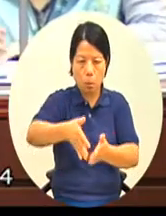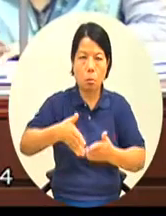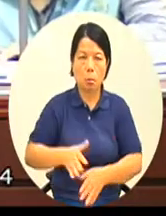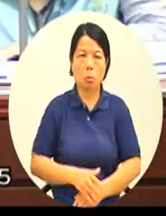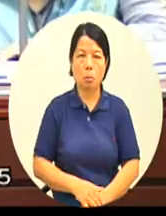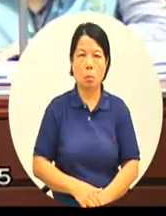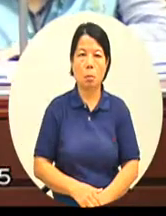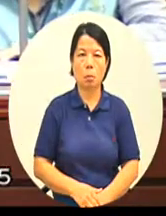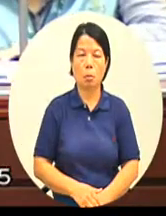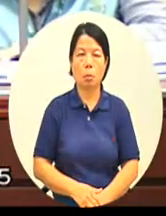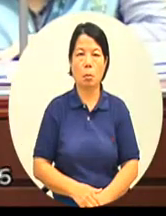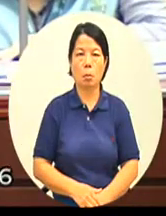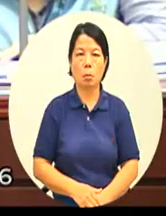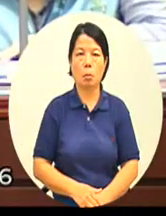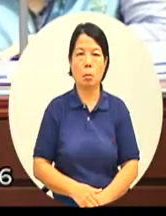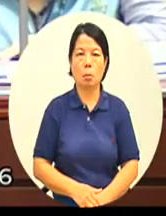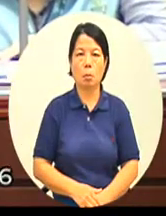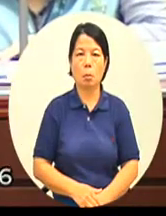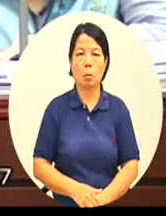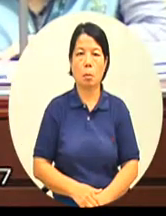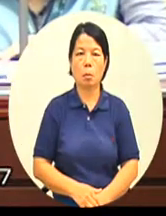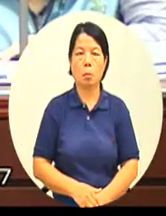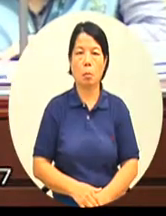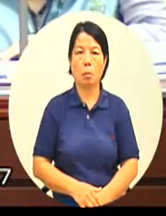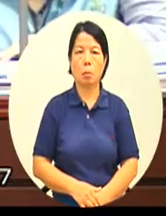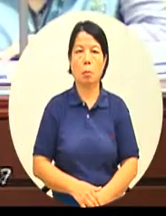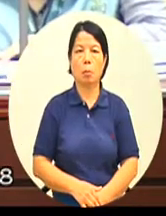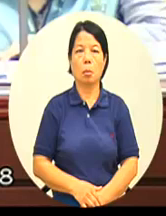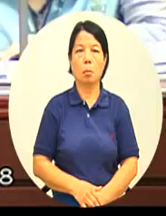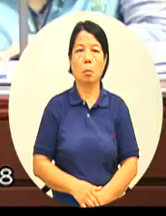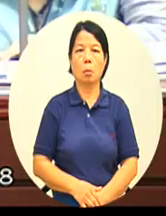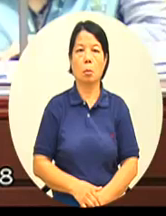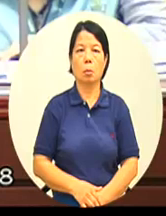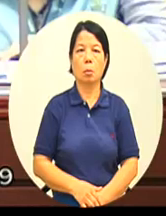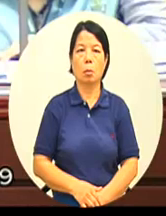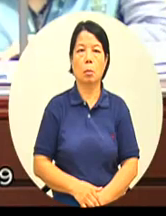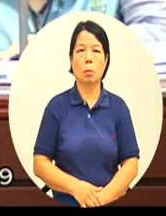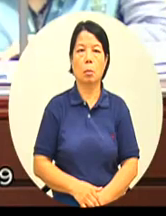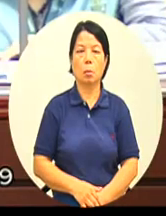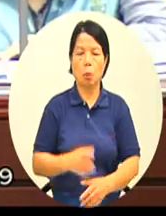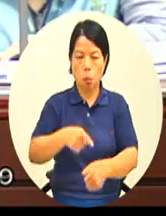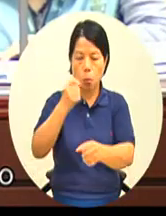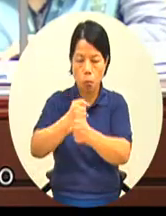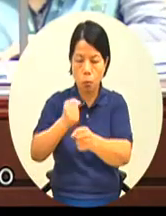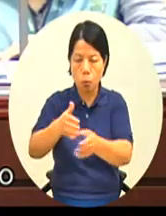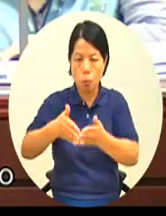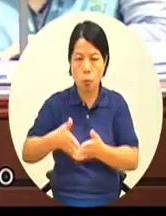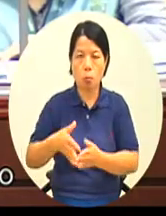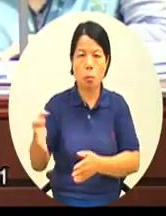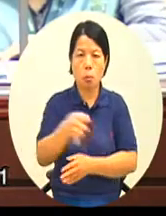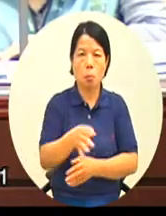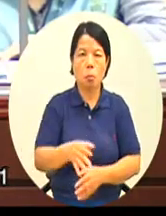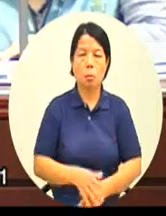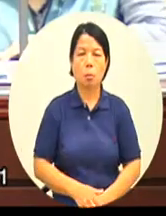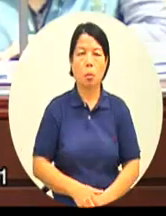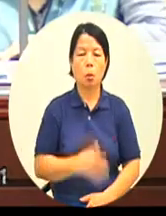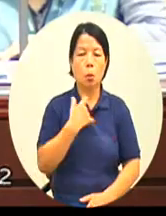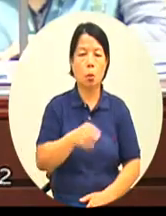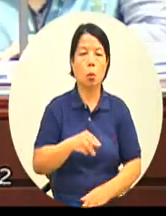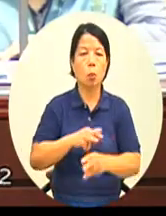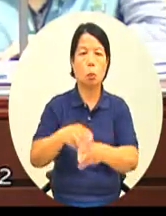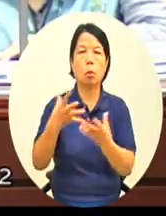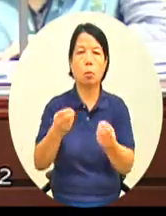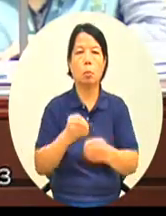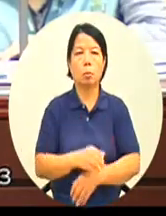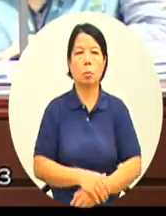以说 他出勤是一定要给啊，没有问题啊。 他出勤就要给，但是如果 没有出勤呢？ 没有出勤就不